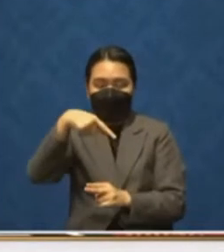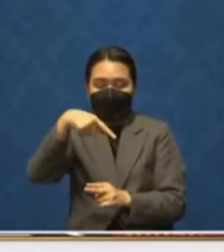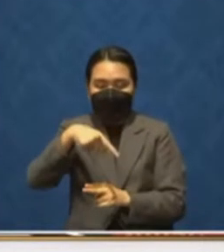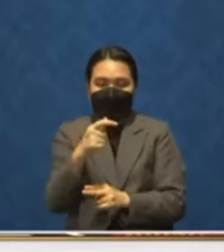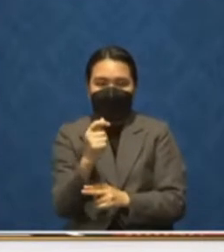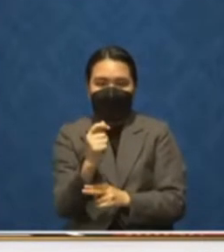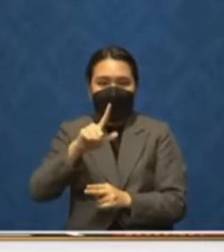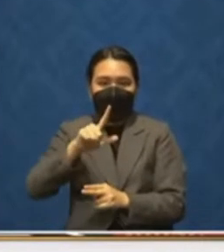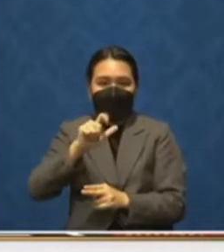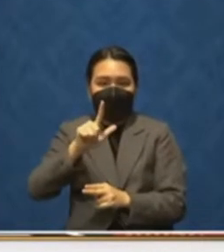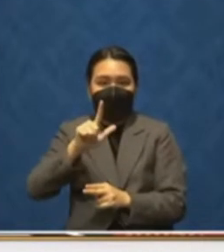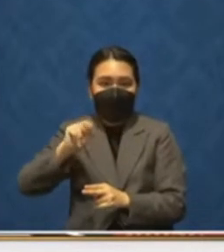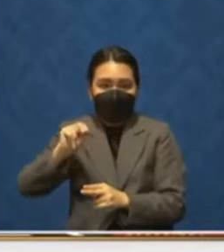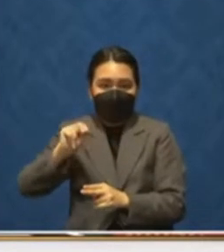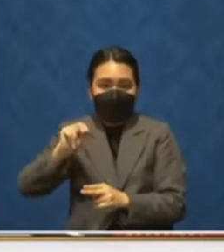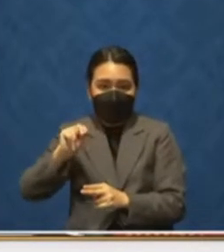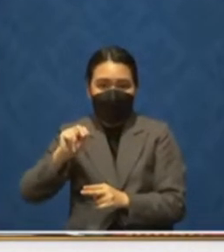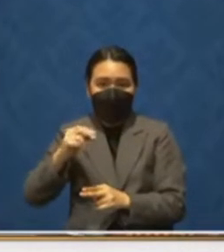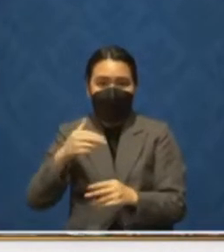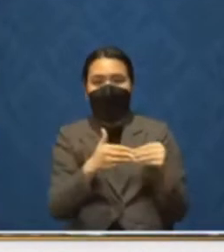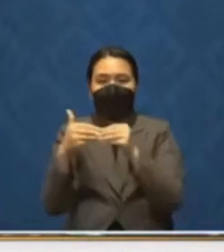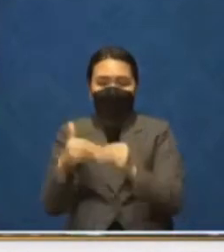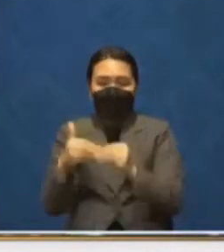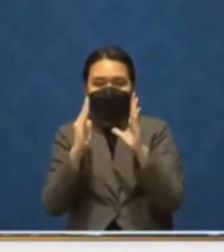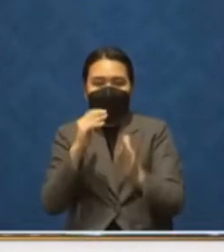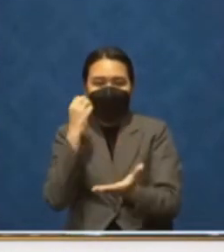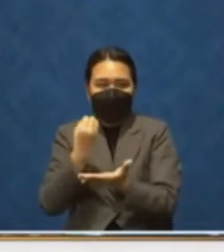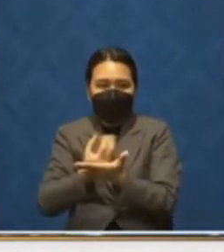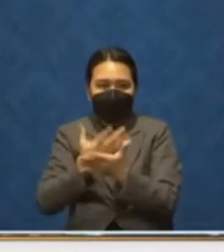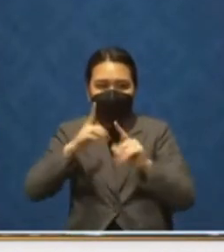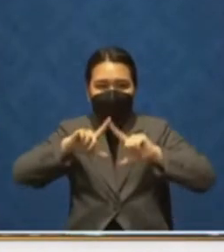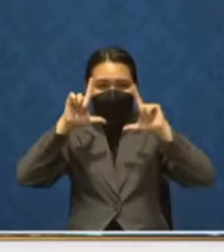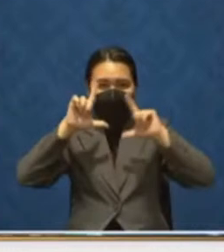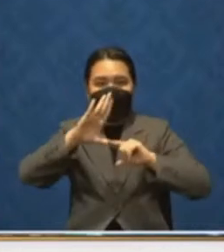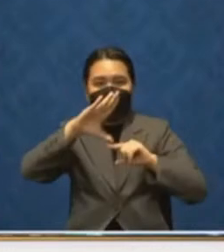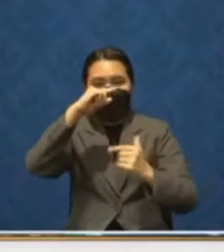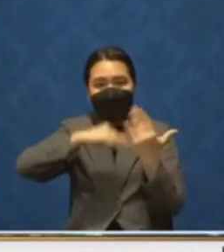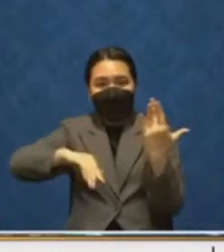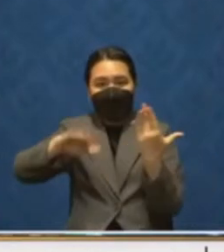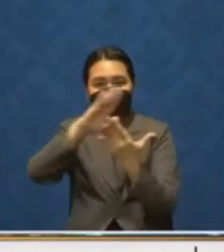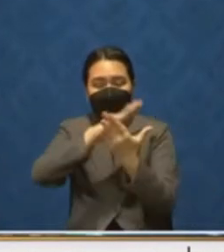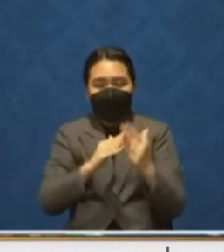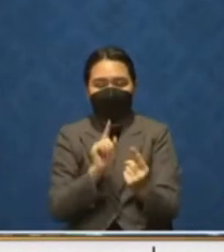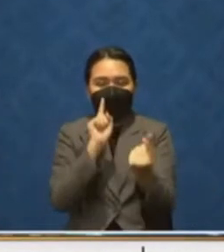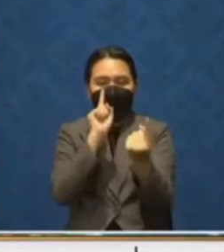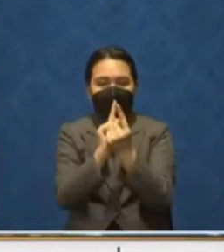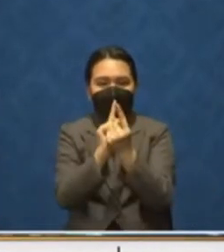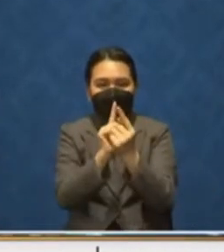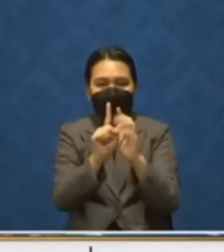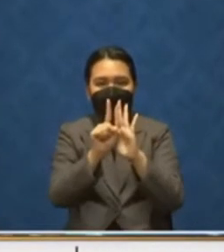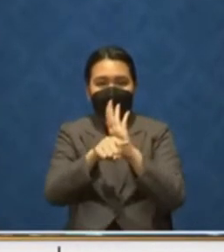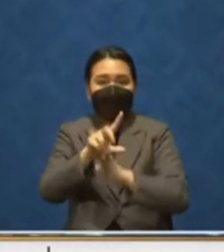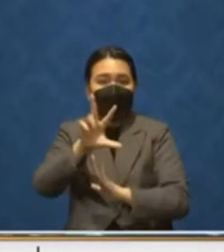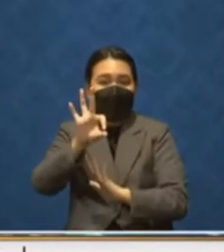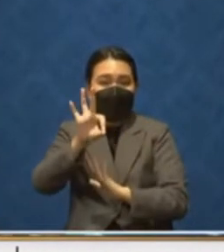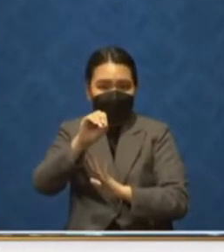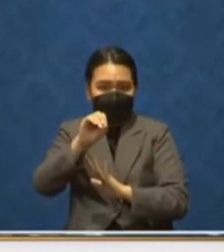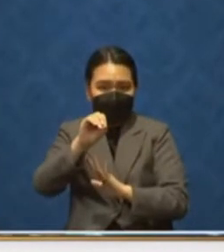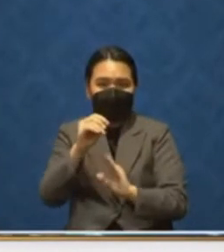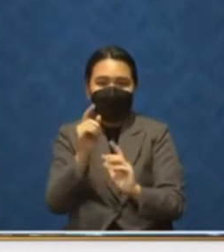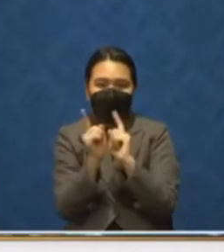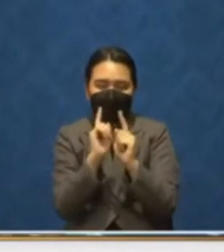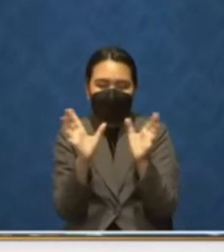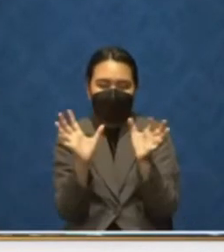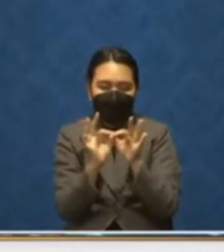สัวดับต้นๆของประเทศไทยเข้าพบประธานาธิบดีบิลคลินตันเป็นเวลา 90นาทีครับเพื่อที่จะไปรับบี้เรื่องเกี่ยวกับจีน